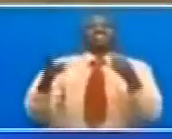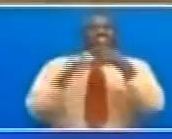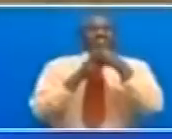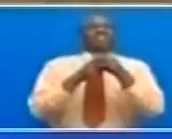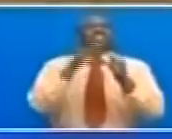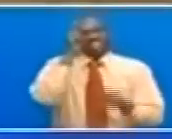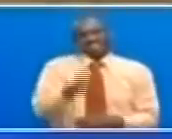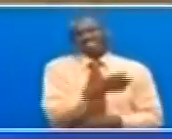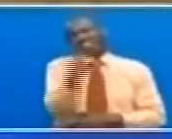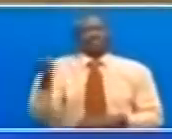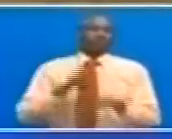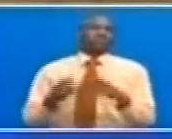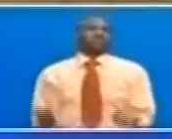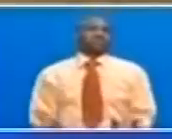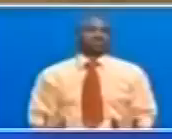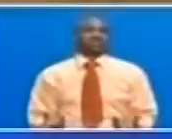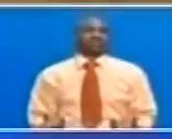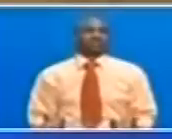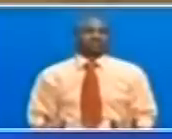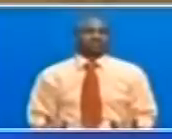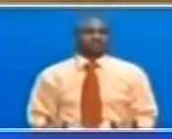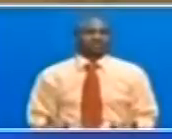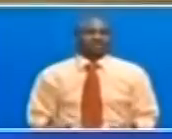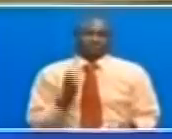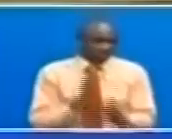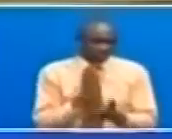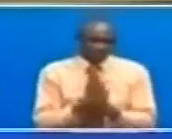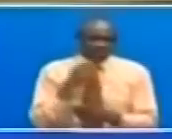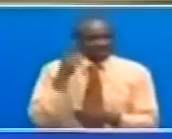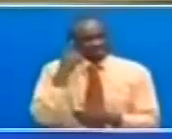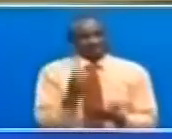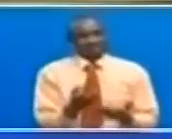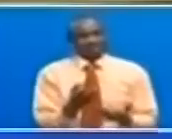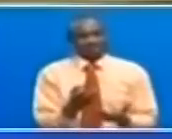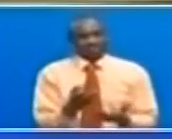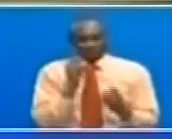judges to sit. Yeah. So maybe he would have time to read it over the weekend.